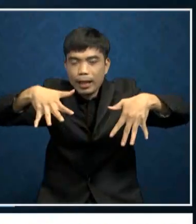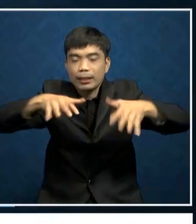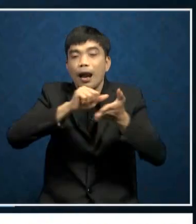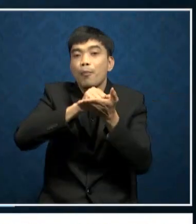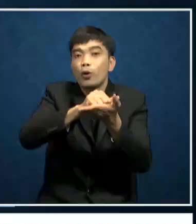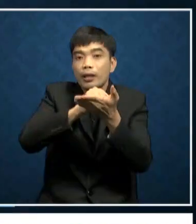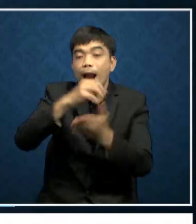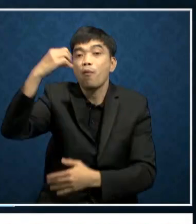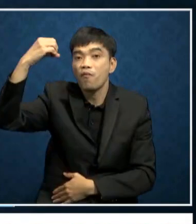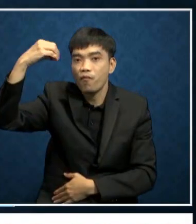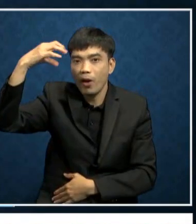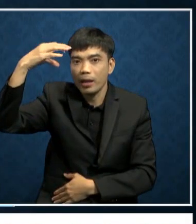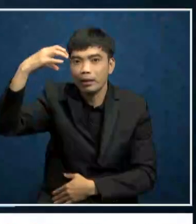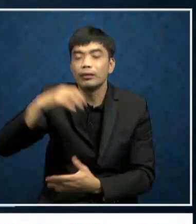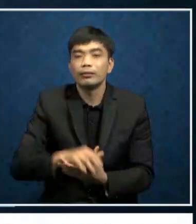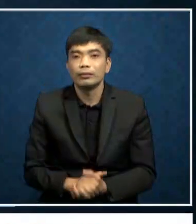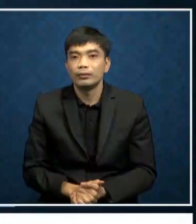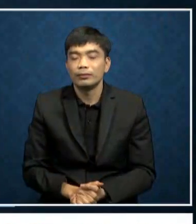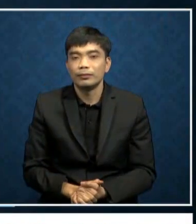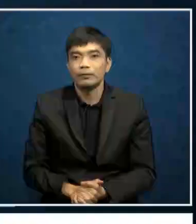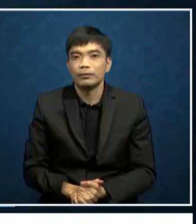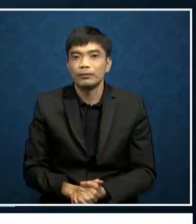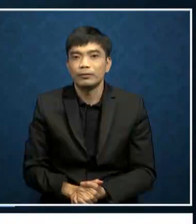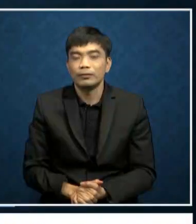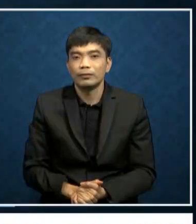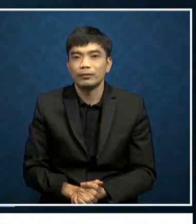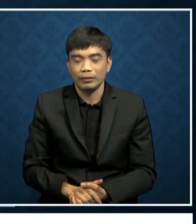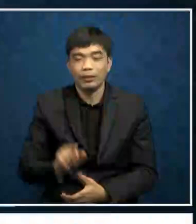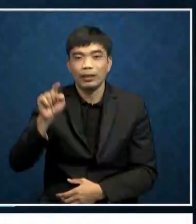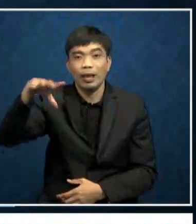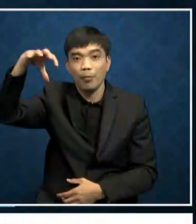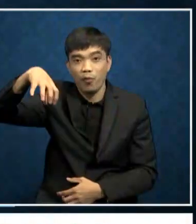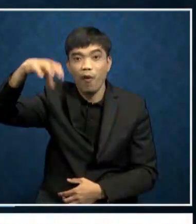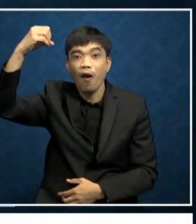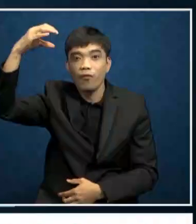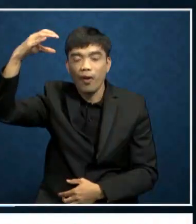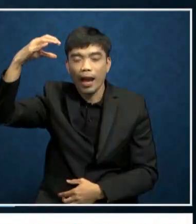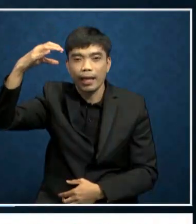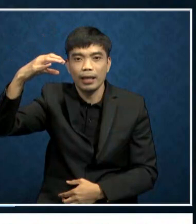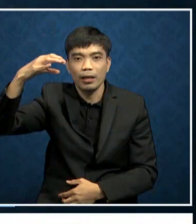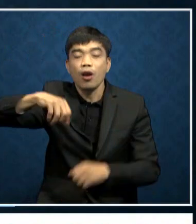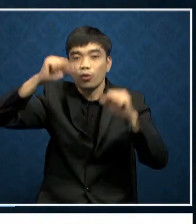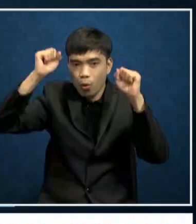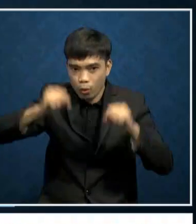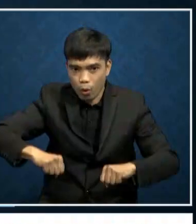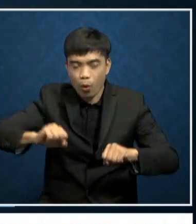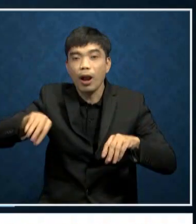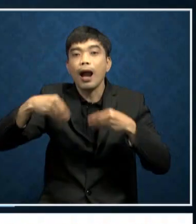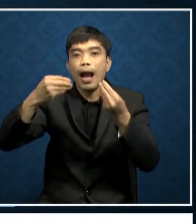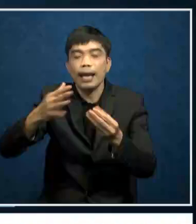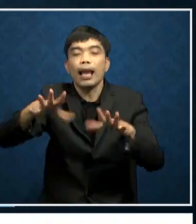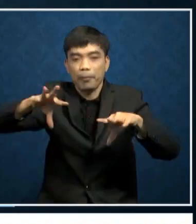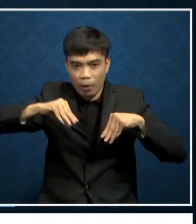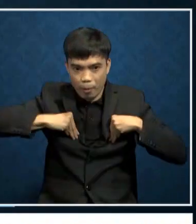ไฟฟ้ากพชเห็นชอบไปเมวันที่ 1เมษายนนะครับโดยให้กกพมีมติเห็นชอบ